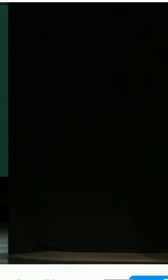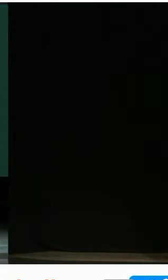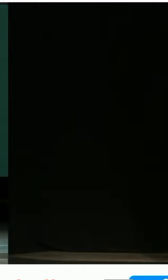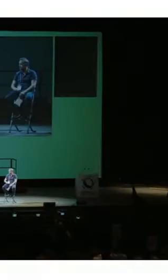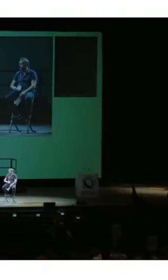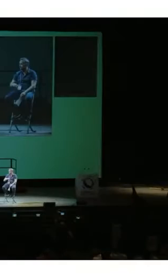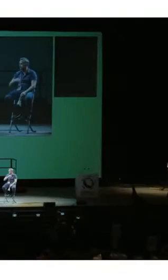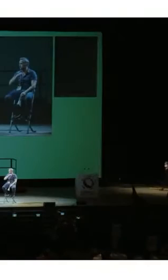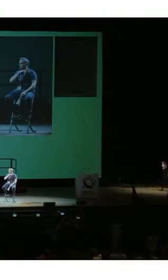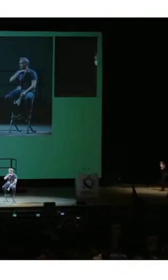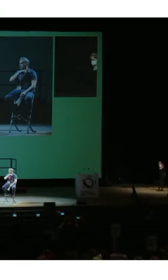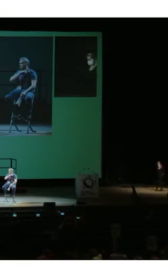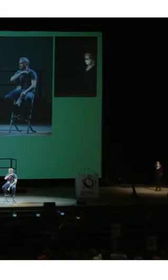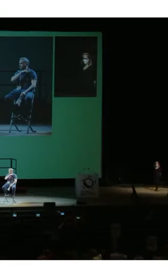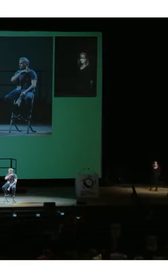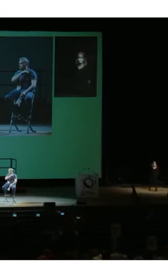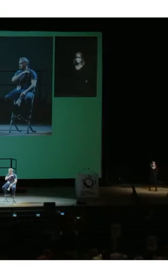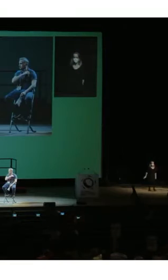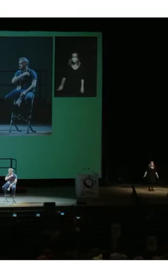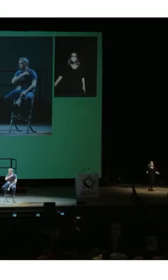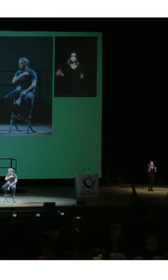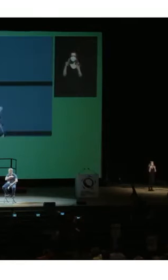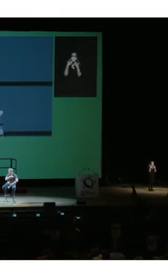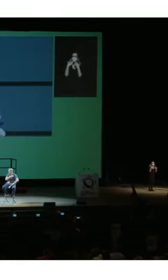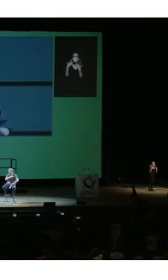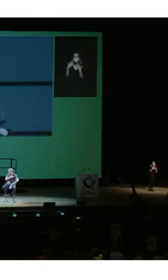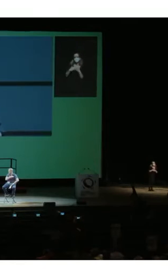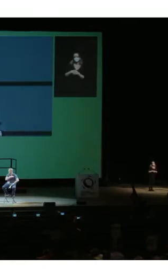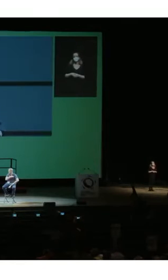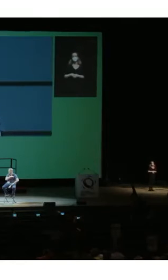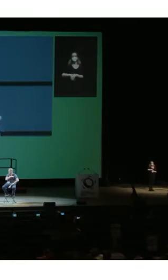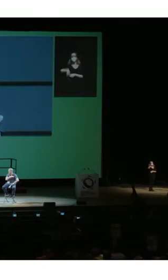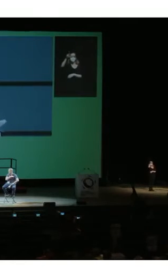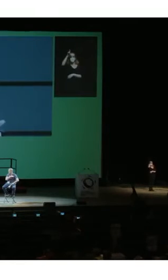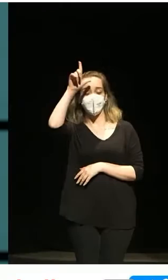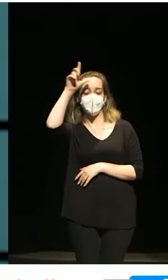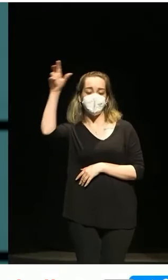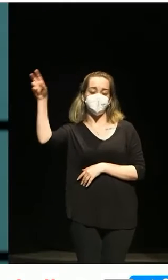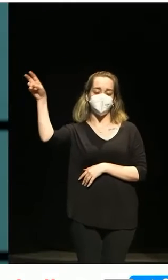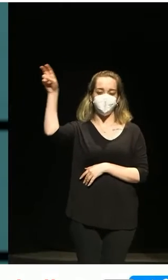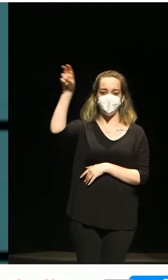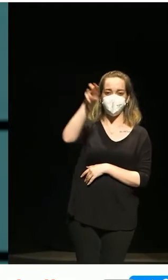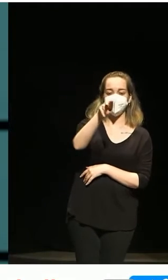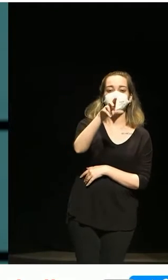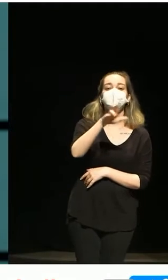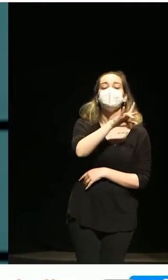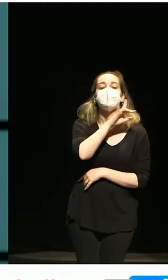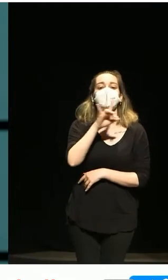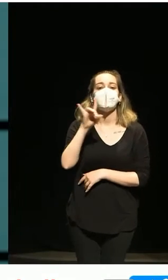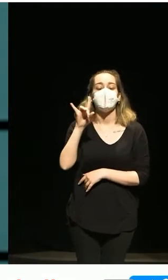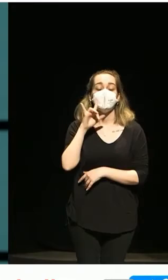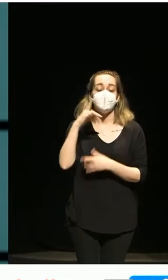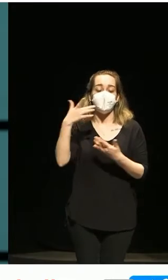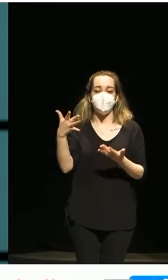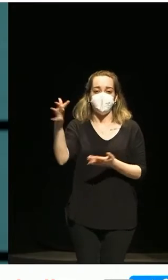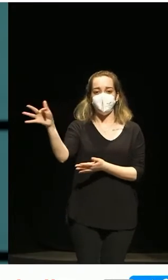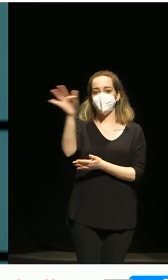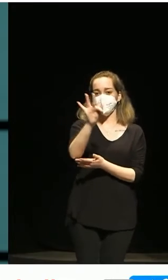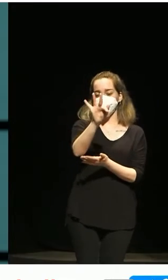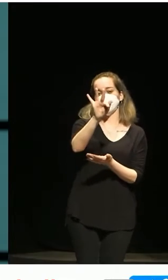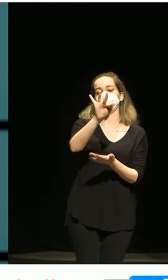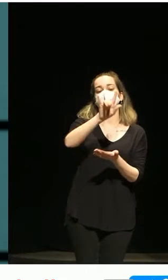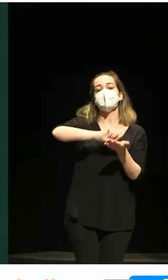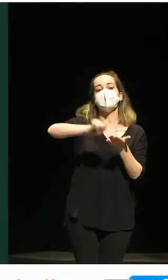Muchas gracias. I d'Alemanya tornem a la Bella Lombardia. És el torn del secretari general de la